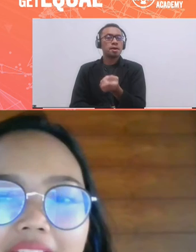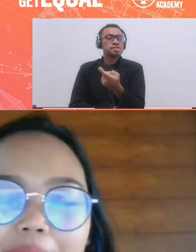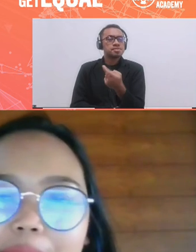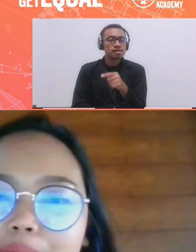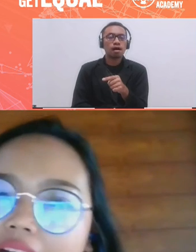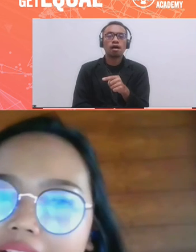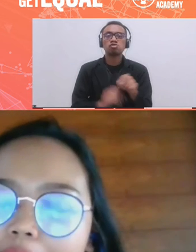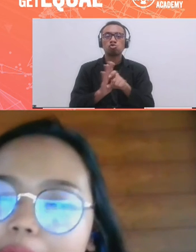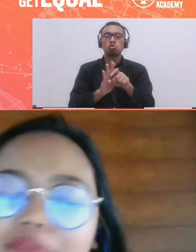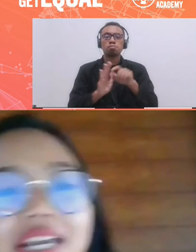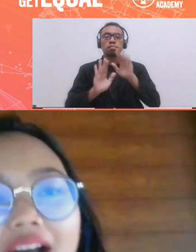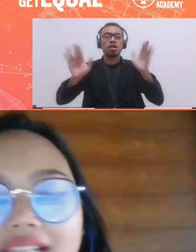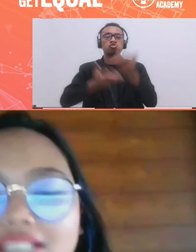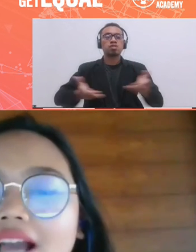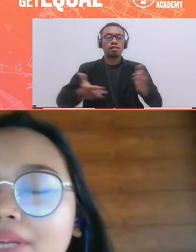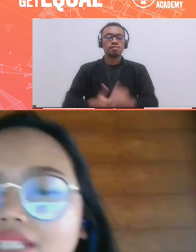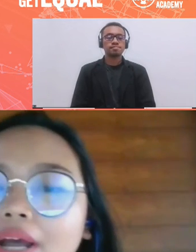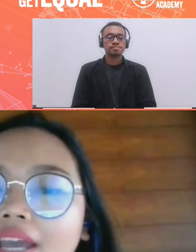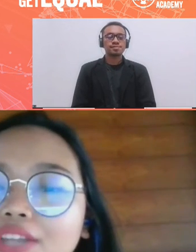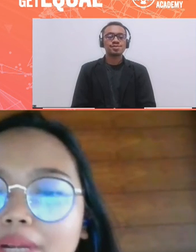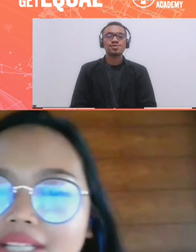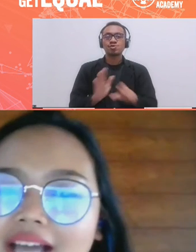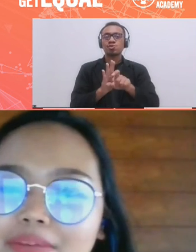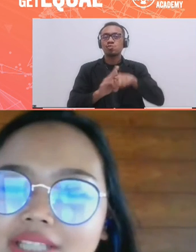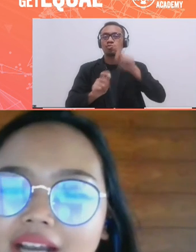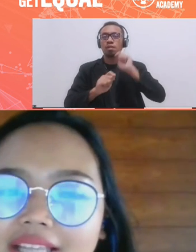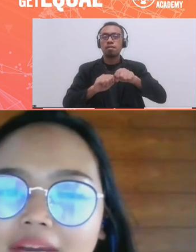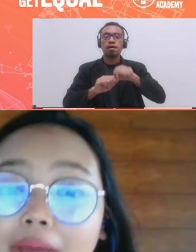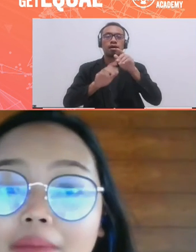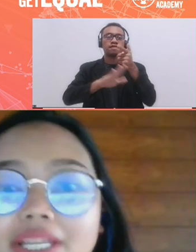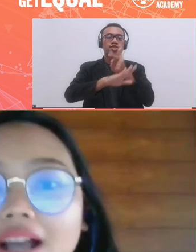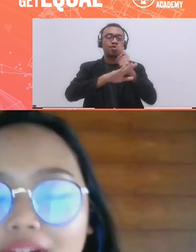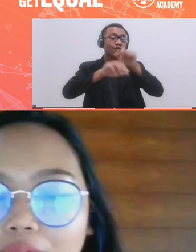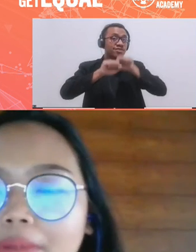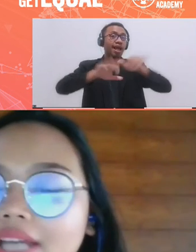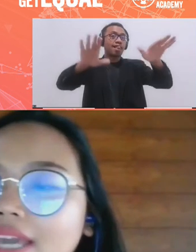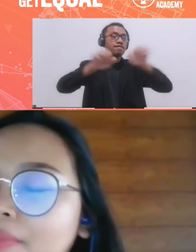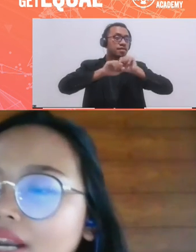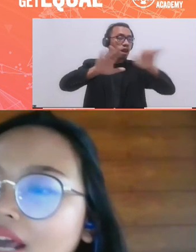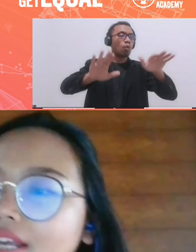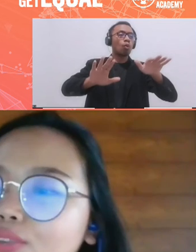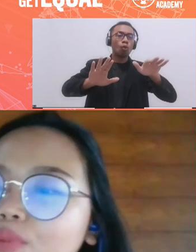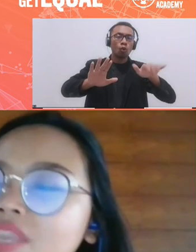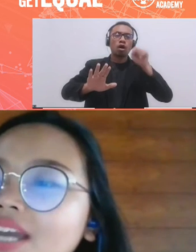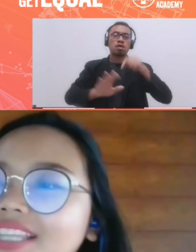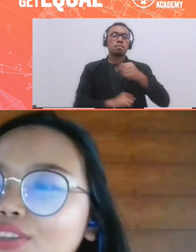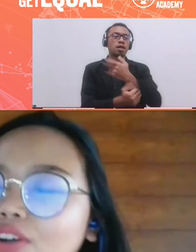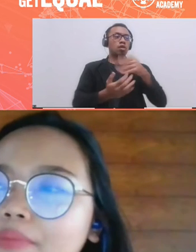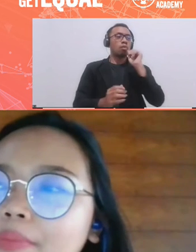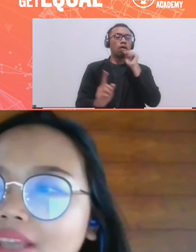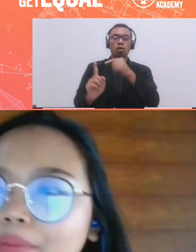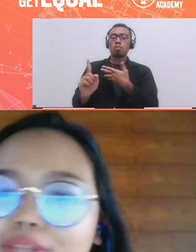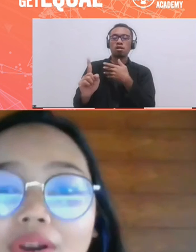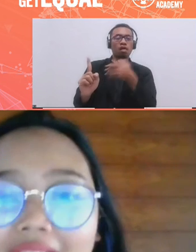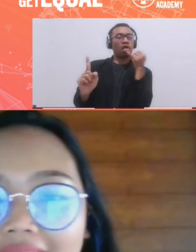tadi ya, misalkan kayak viral dan segala macam, itu banyak sekali masyarakat yang malah menyalahkan korban. Kayak kemarin ada tuh di